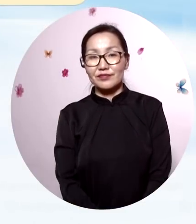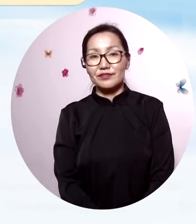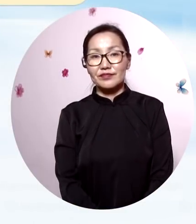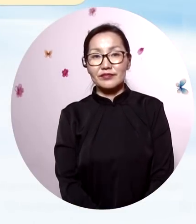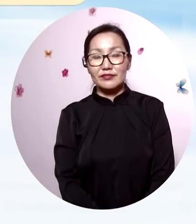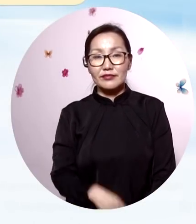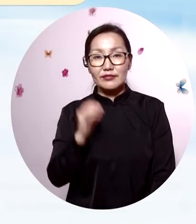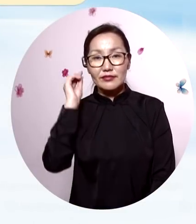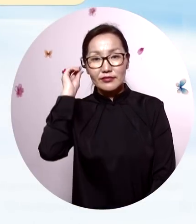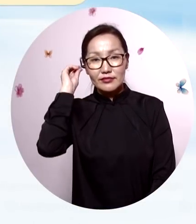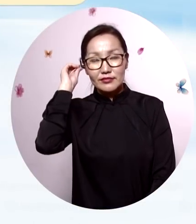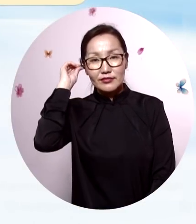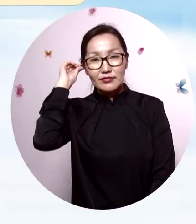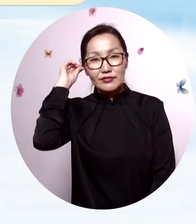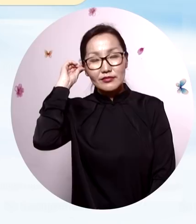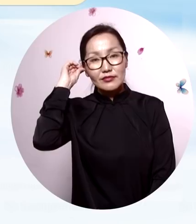За,